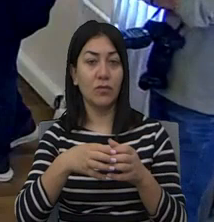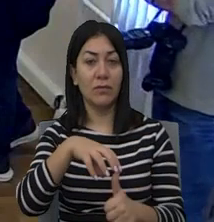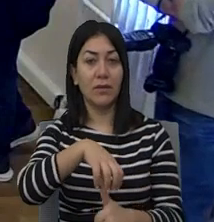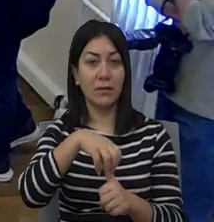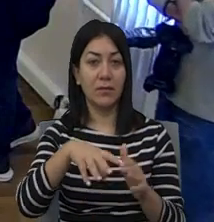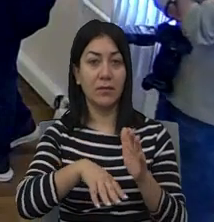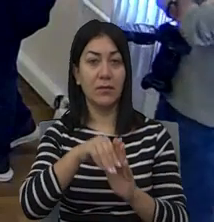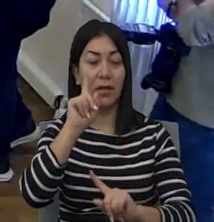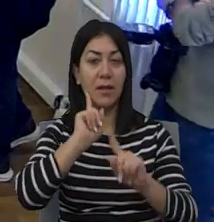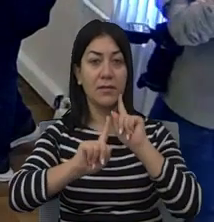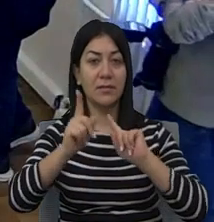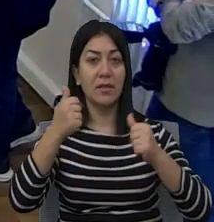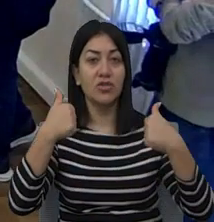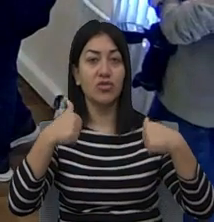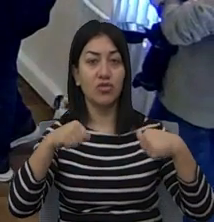ընտրական հանձնաժողովի